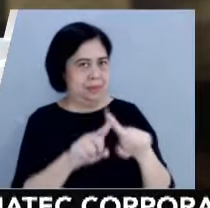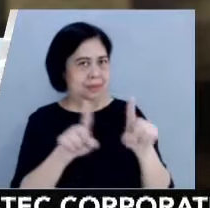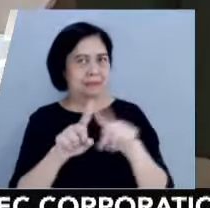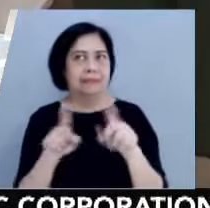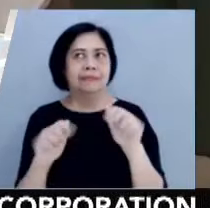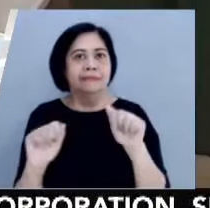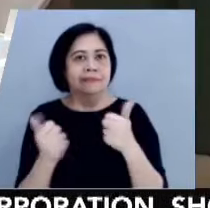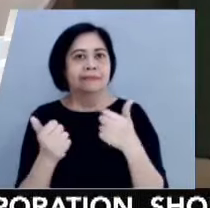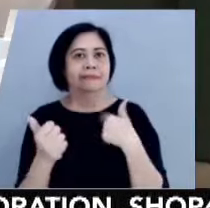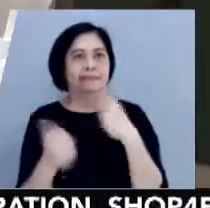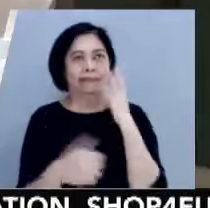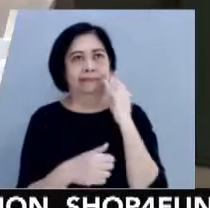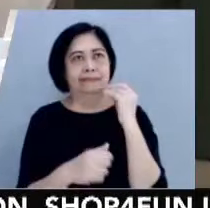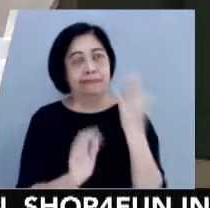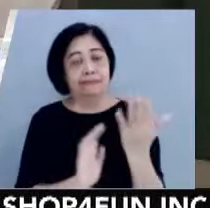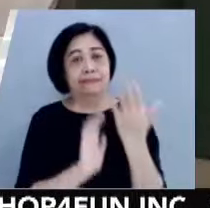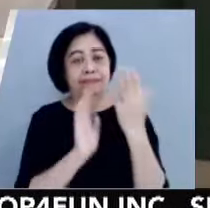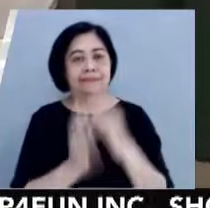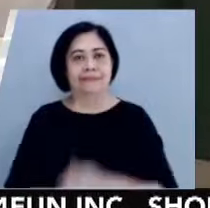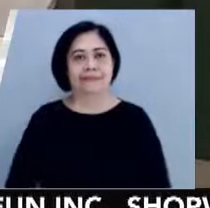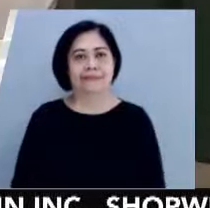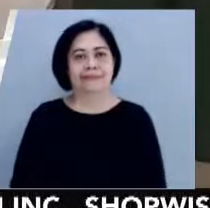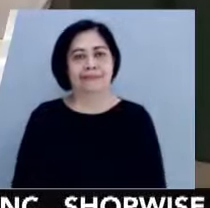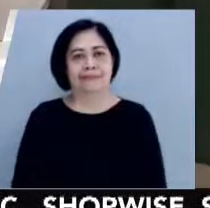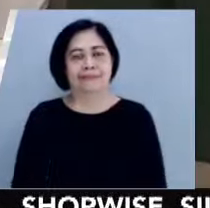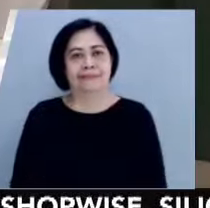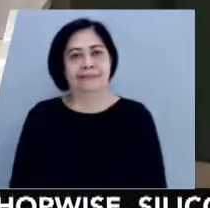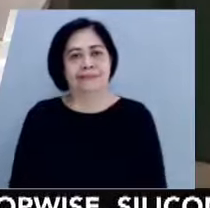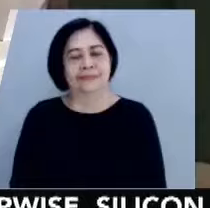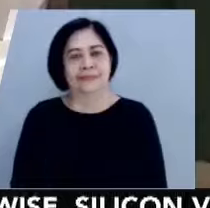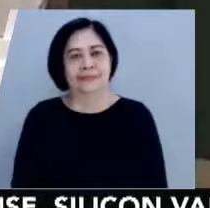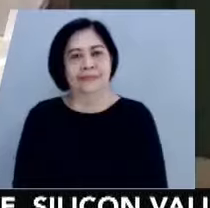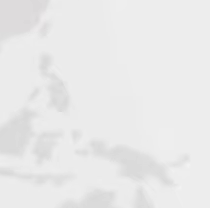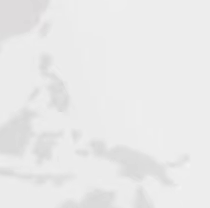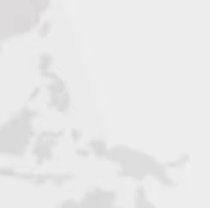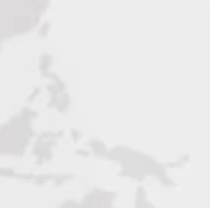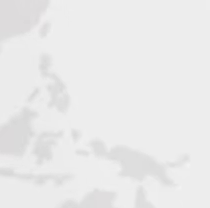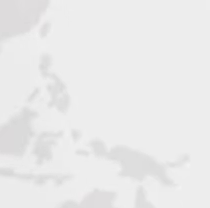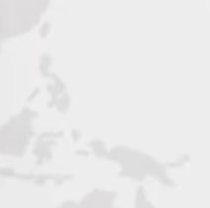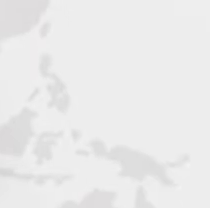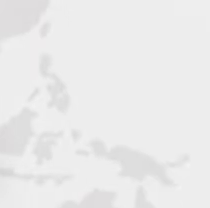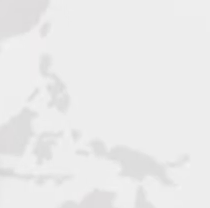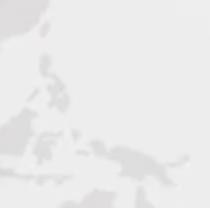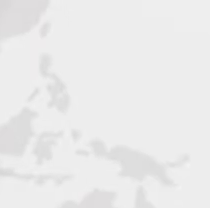that I've been facing. Aubrey Carampel, updated showbiz happenings.